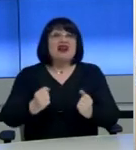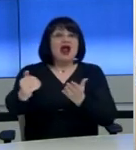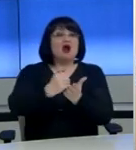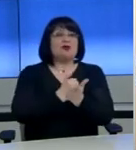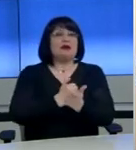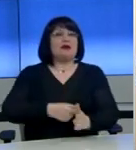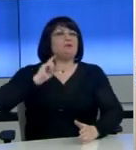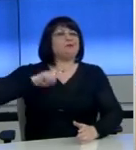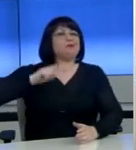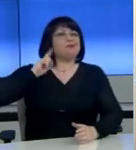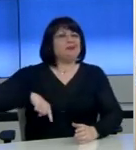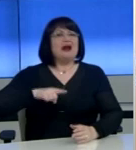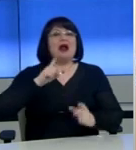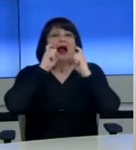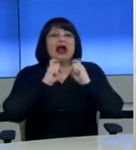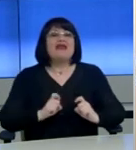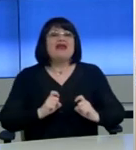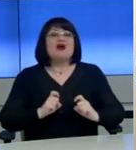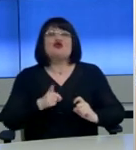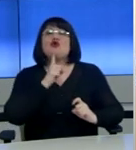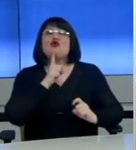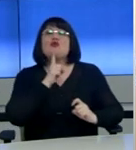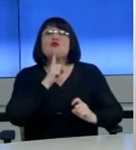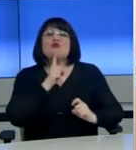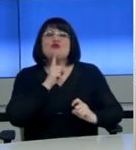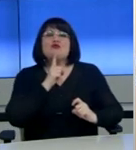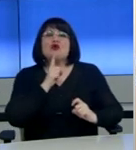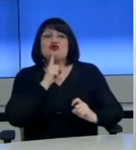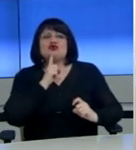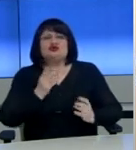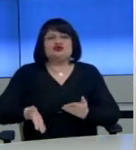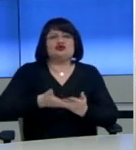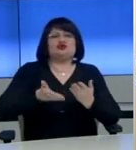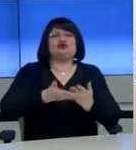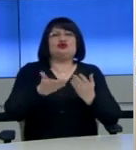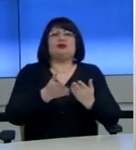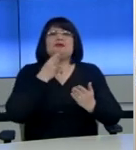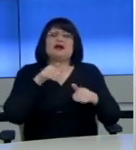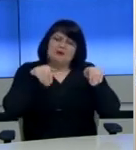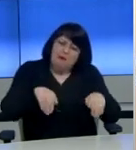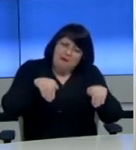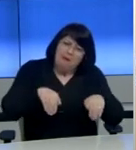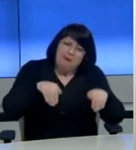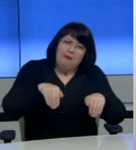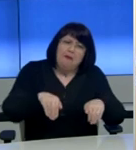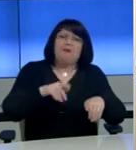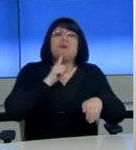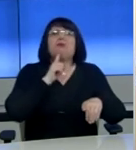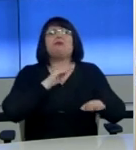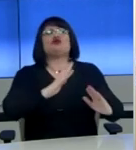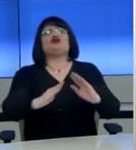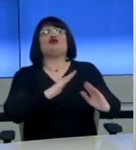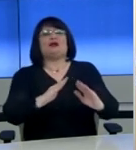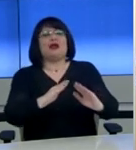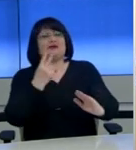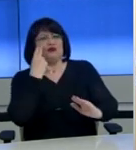απιστίας, όχι μόνο τον τροχονόμο, τον βαστάζω και τον υπηρέτη κάνανε, κύριοι που